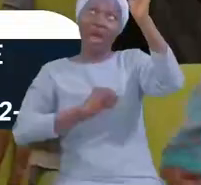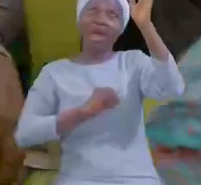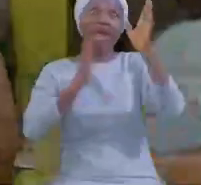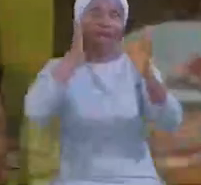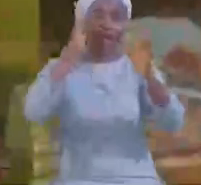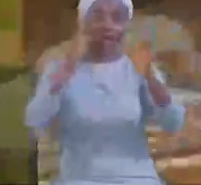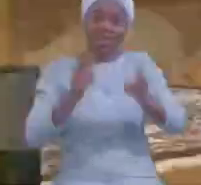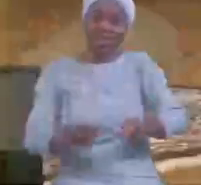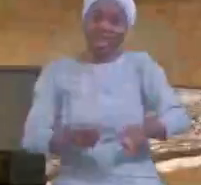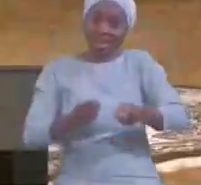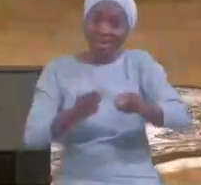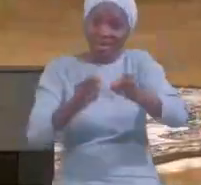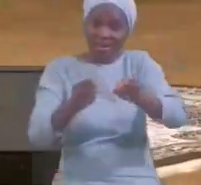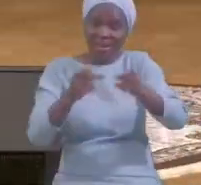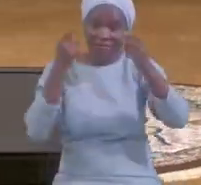pour l'exécuter.